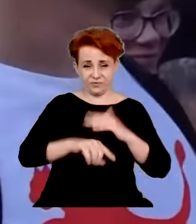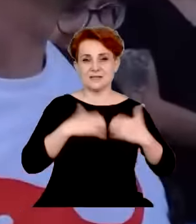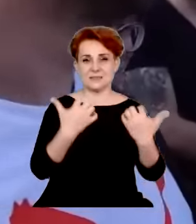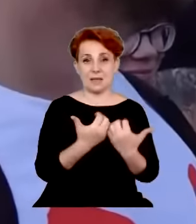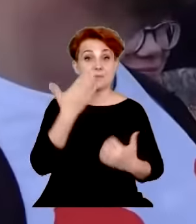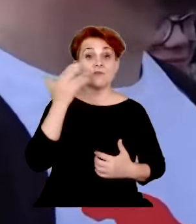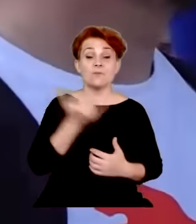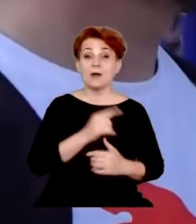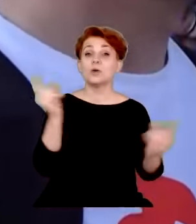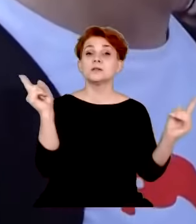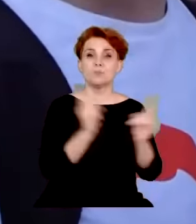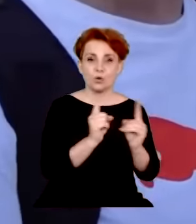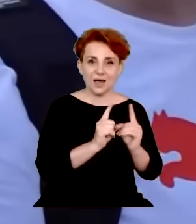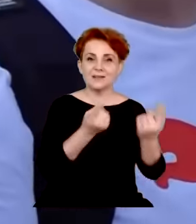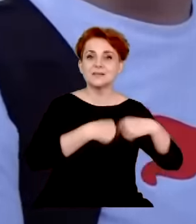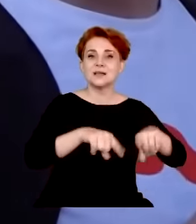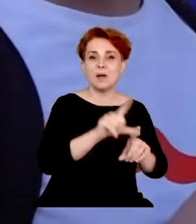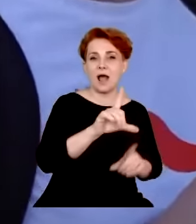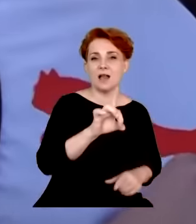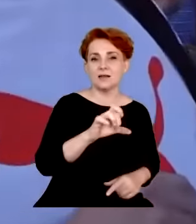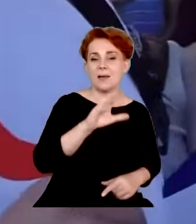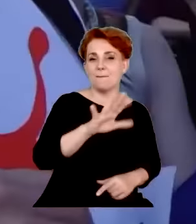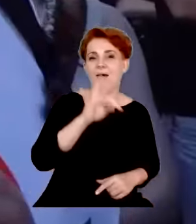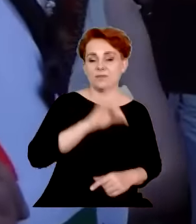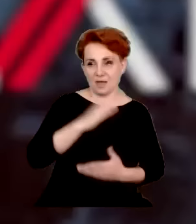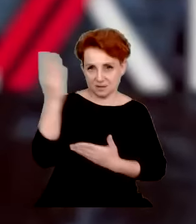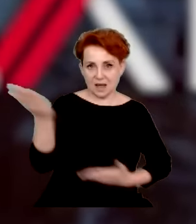posiedzenie zespołu do spraw LGBT wpuściła go Anna Maria Żukowska.